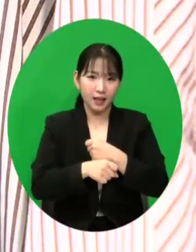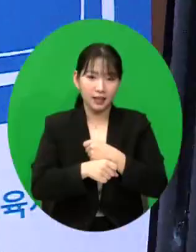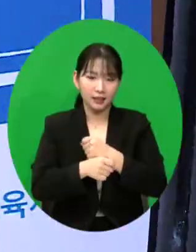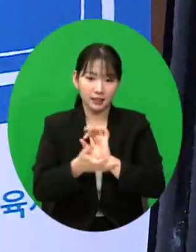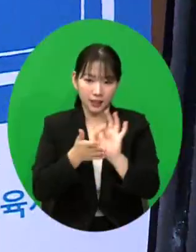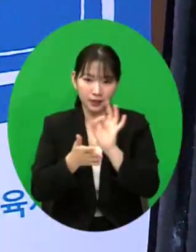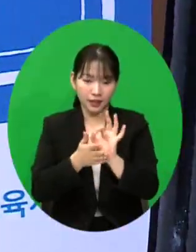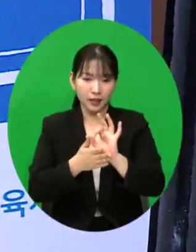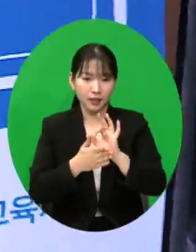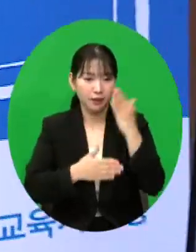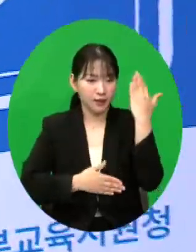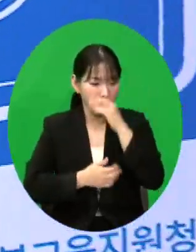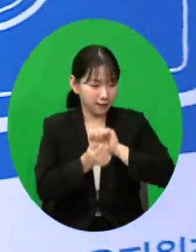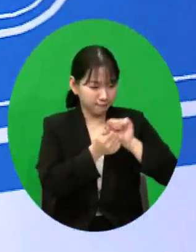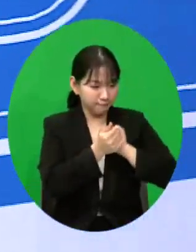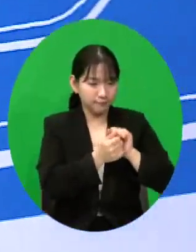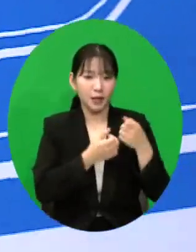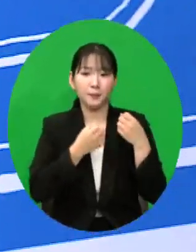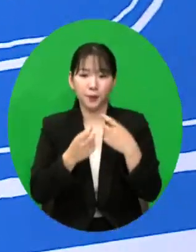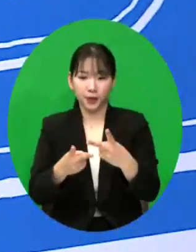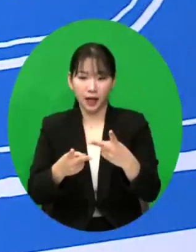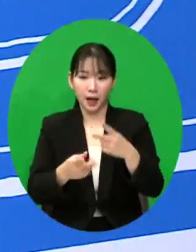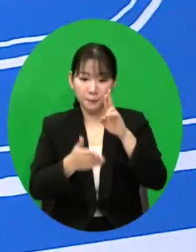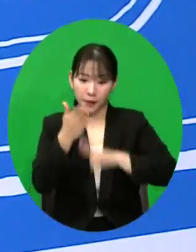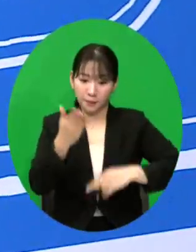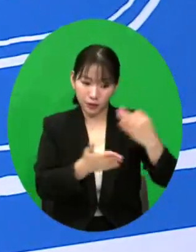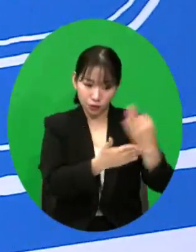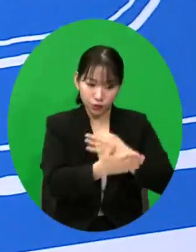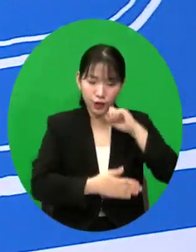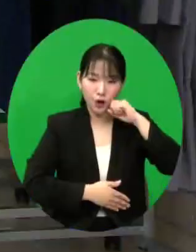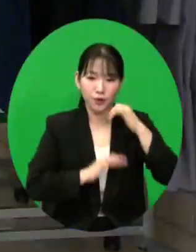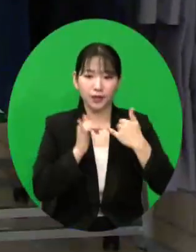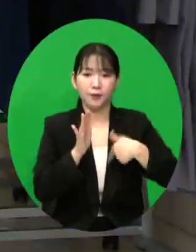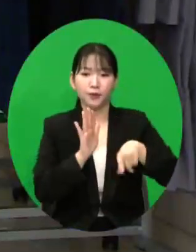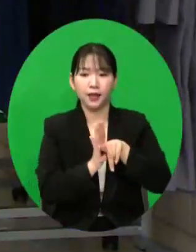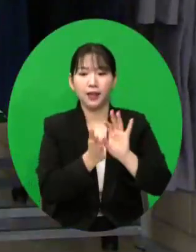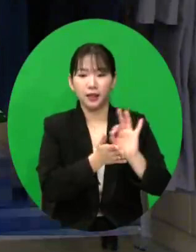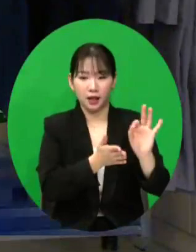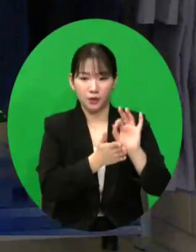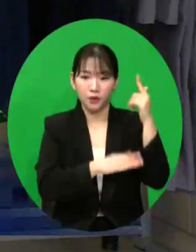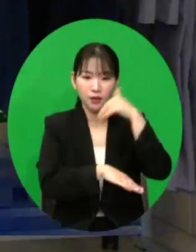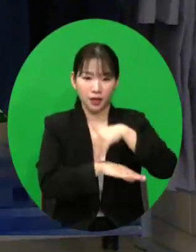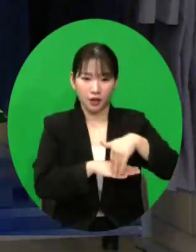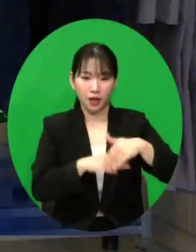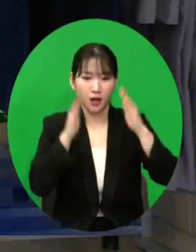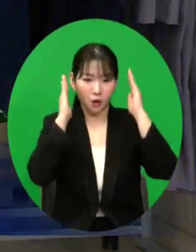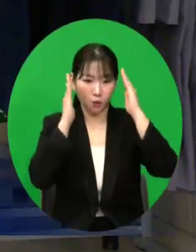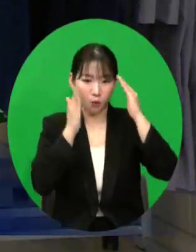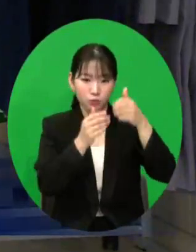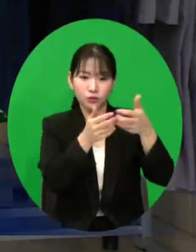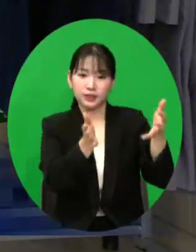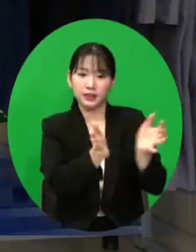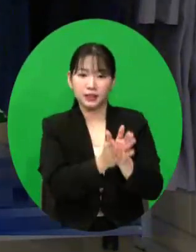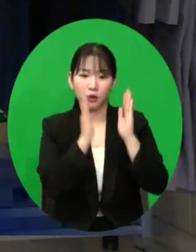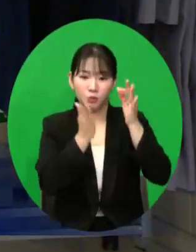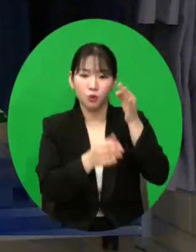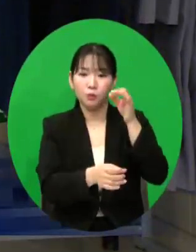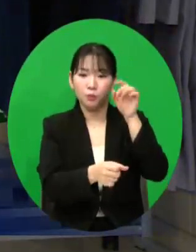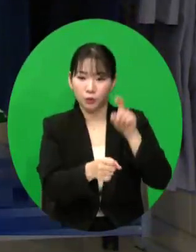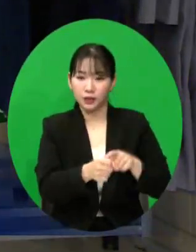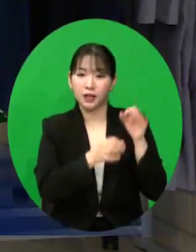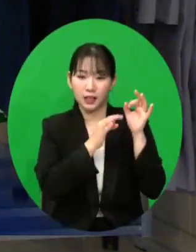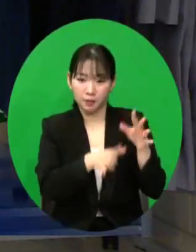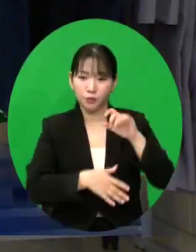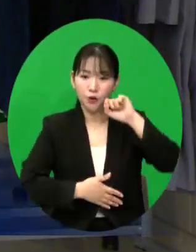겁니다. 판매 수익은 어려운 이웃을 위해 쓰입니다. 북구 장학회에 장학기금으로 기탁해서